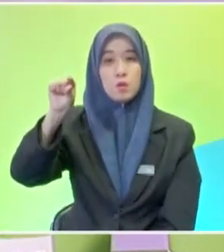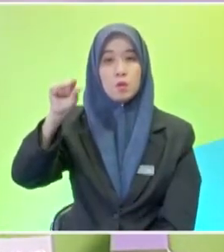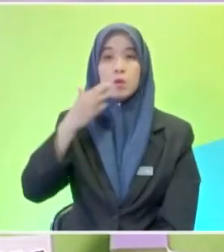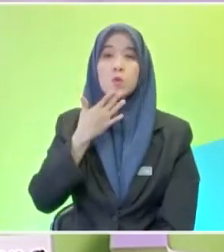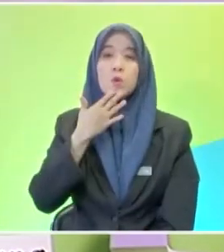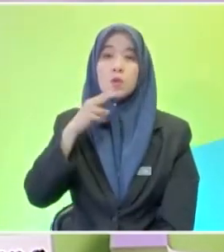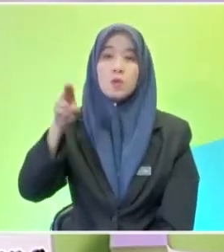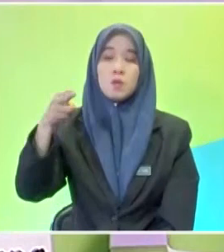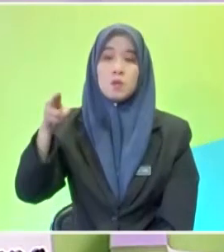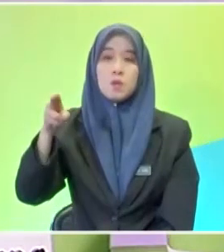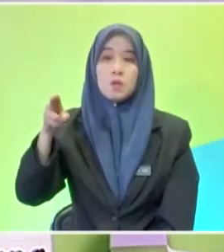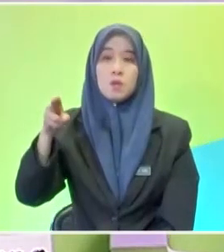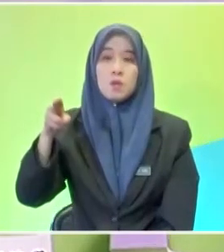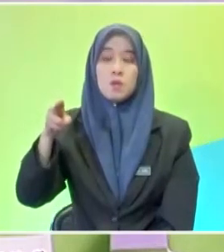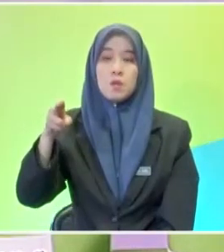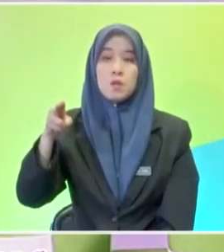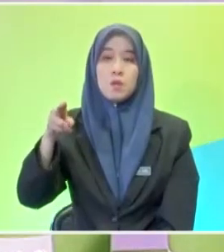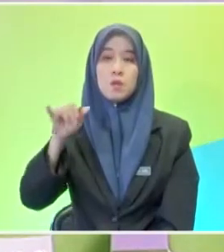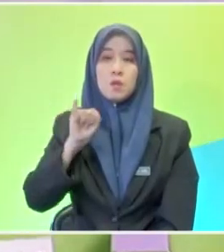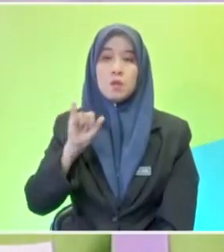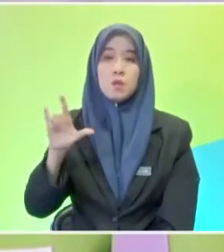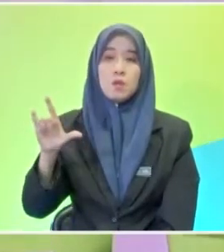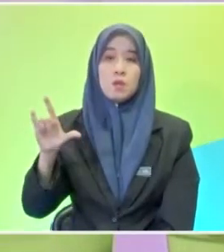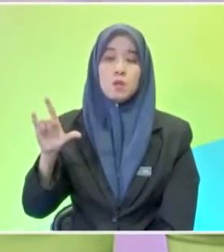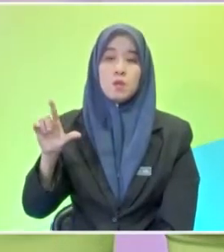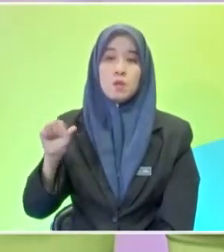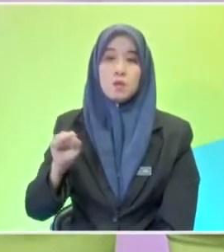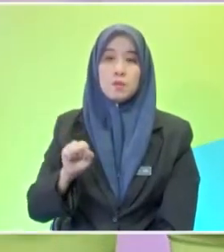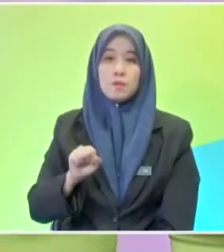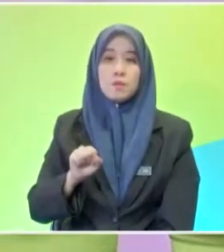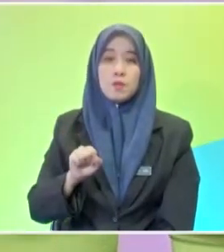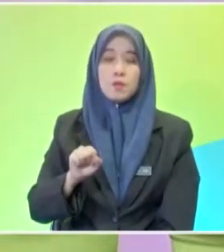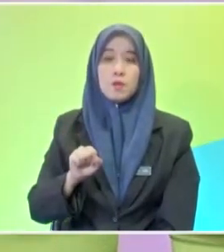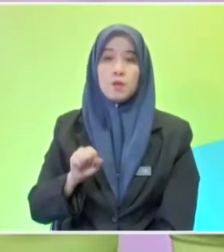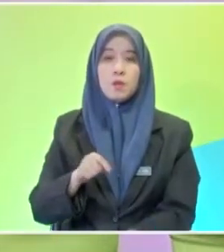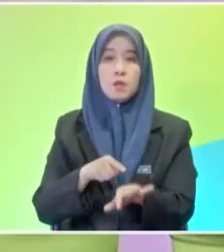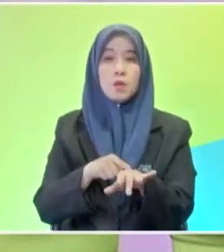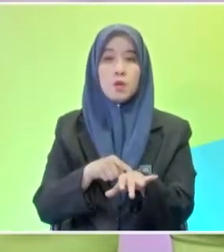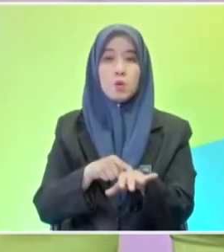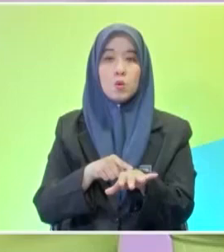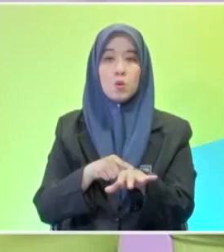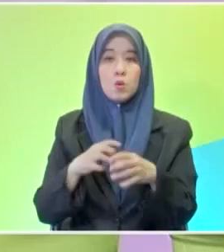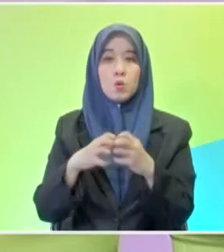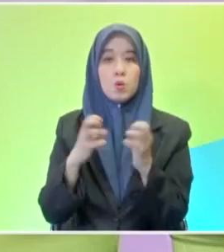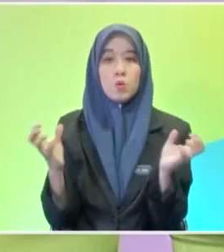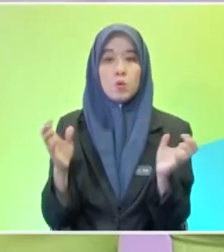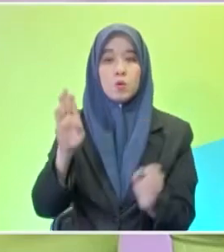hijau jadi ini Ella chiri yang ini daun durian Belanda